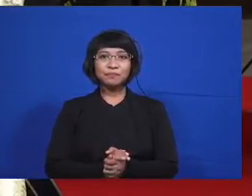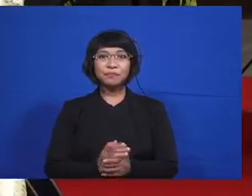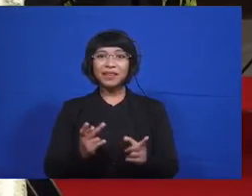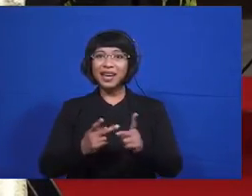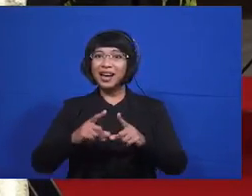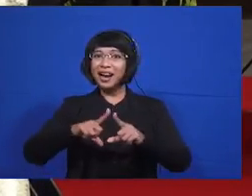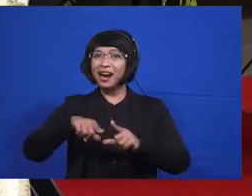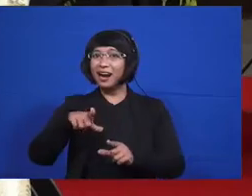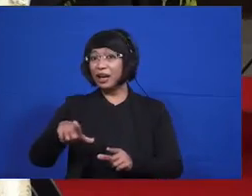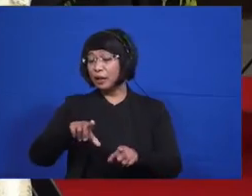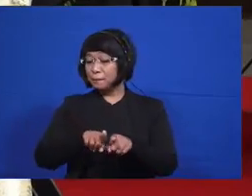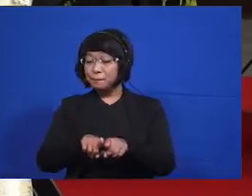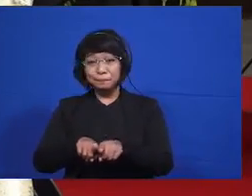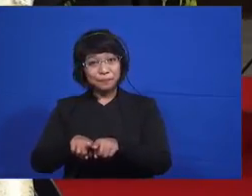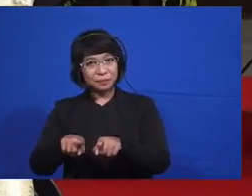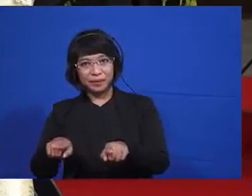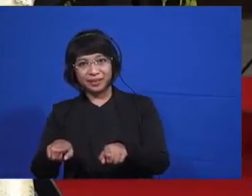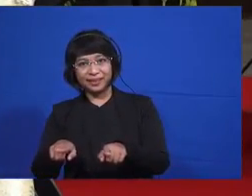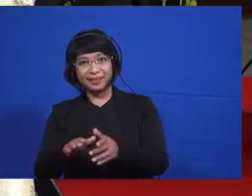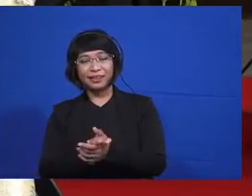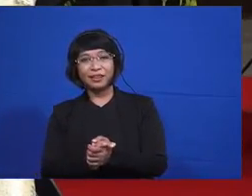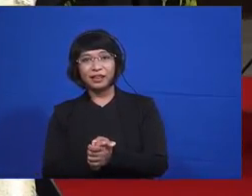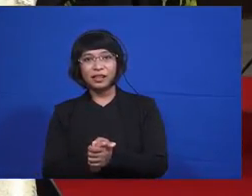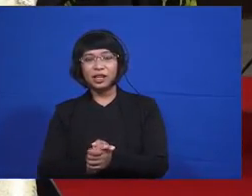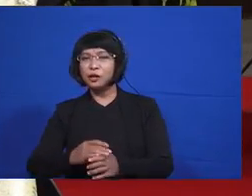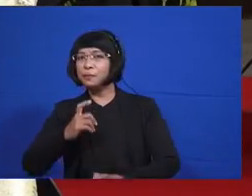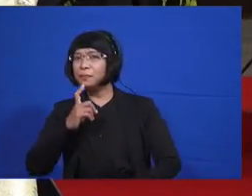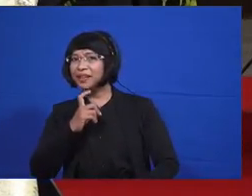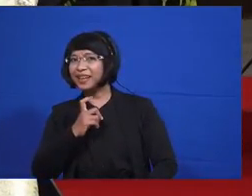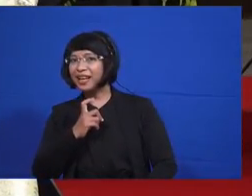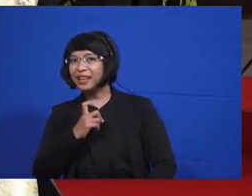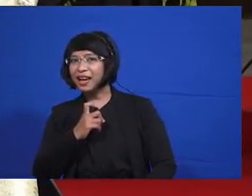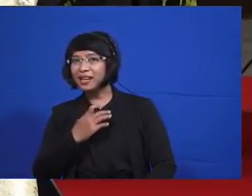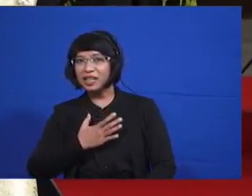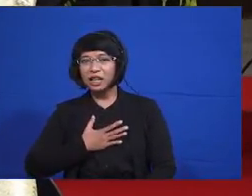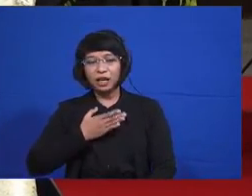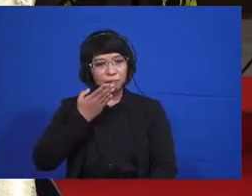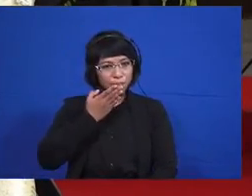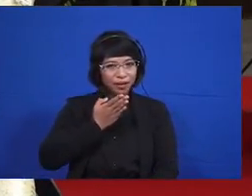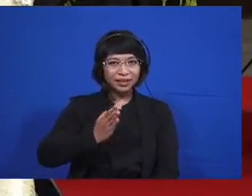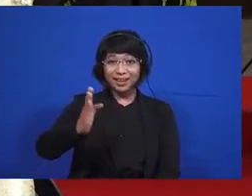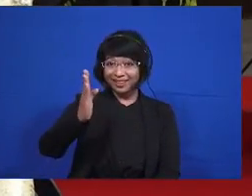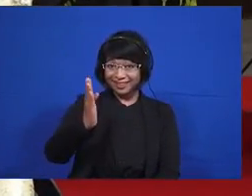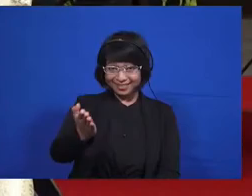Nah, pertanyaan saya kepada Diakon Victor,